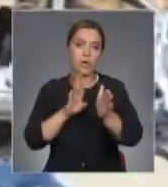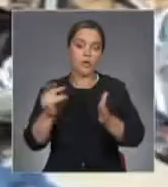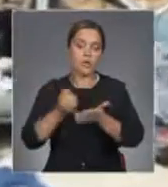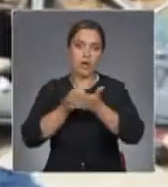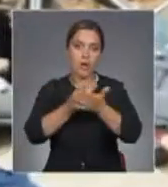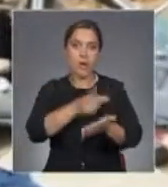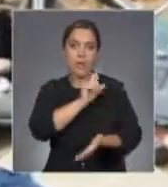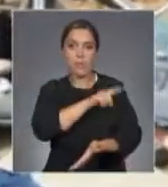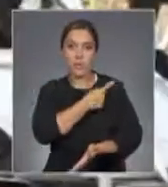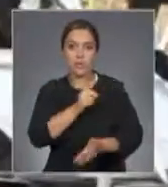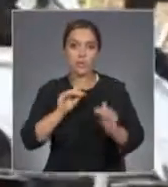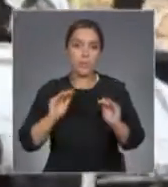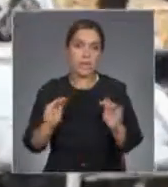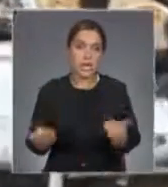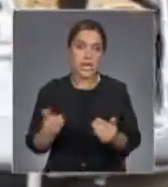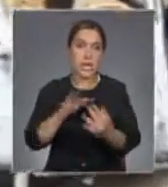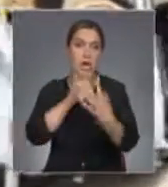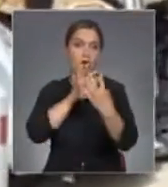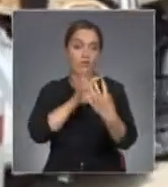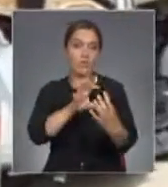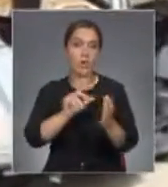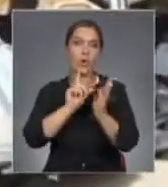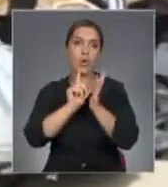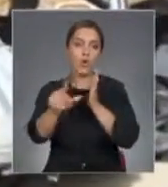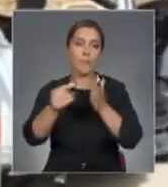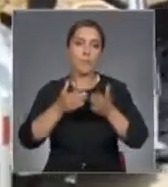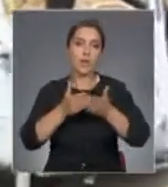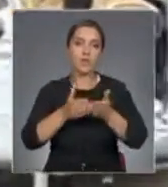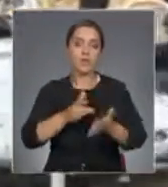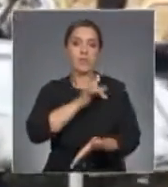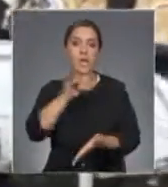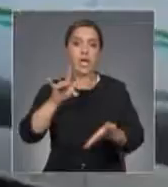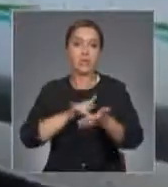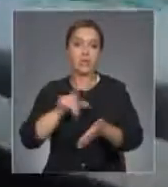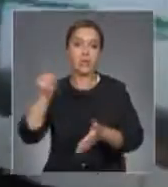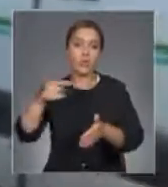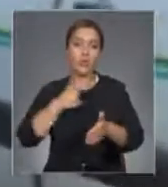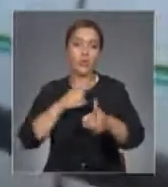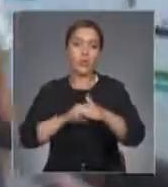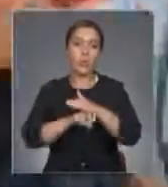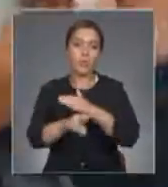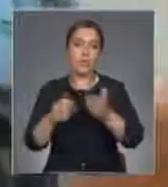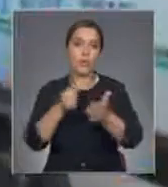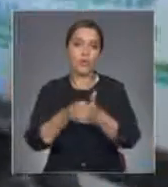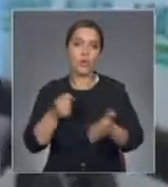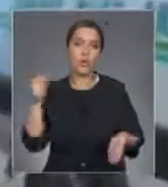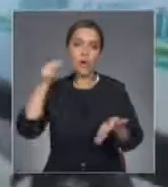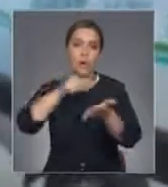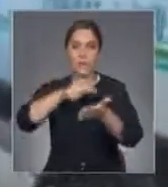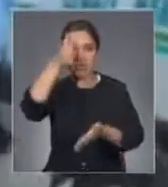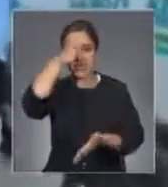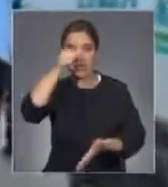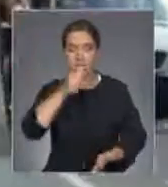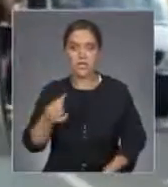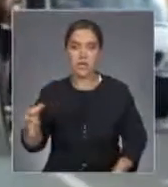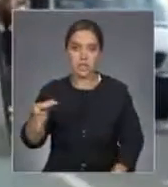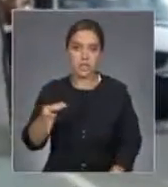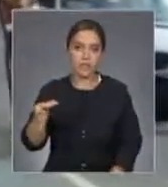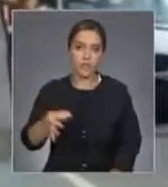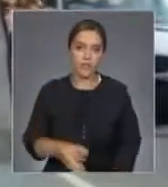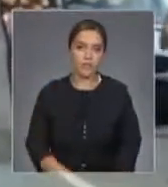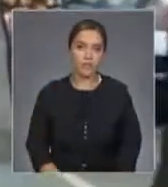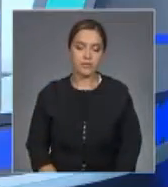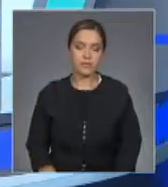госпитализированы. Сообщается, что микроавтобус ехал в один из портовых городов. Оттуда беженцы планировали добраться до греческих островов.